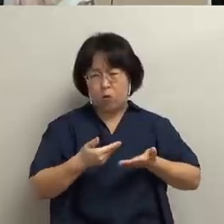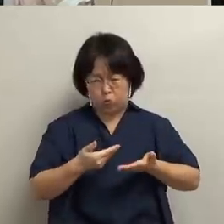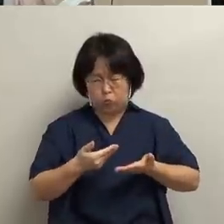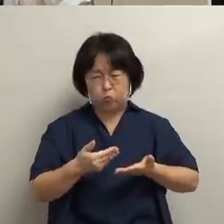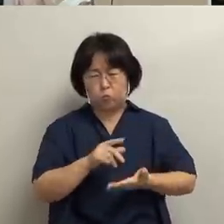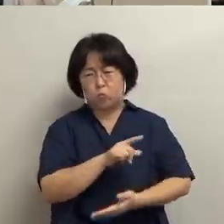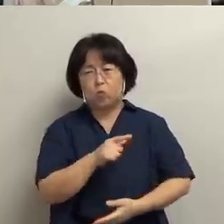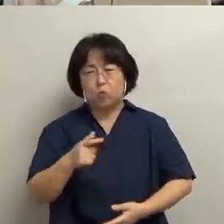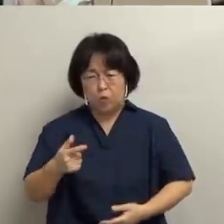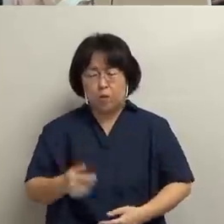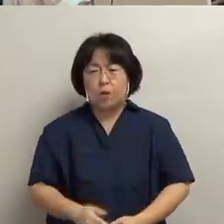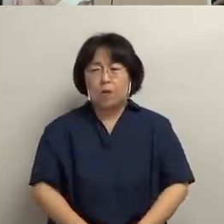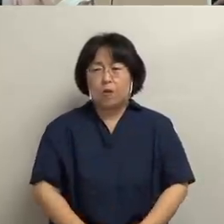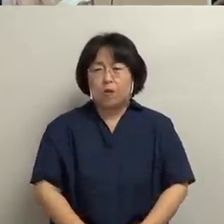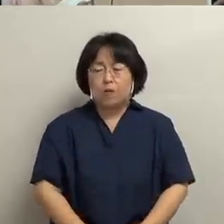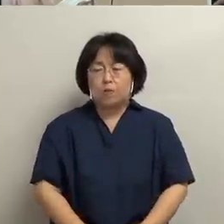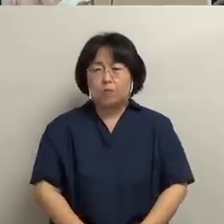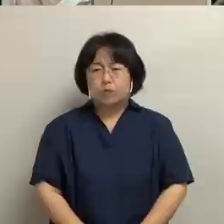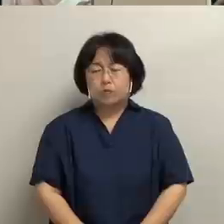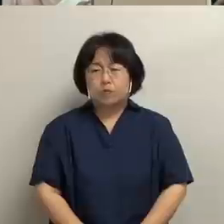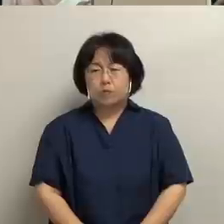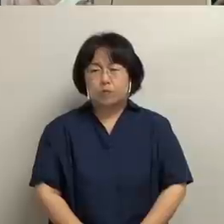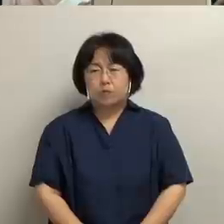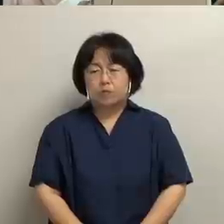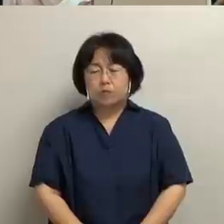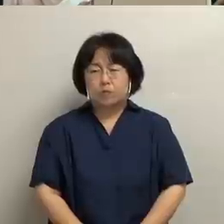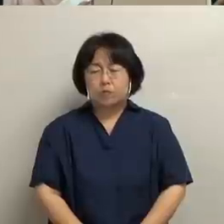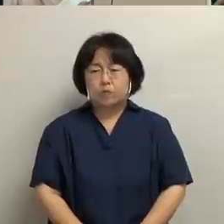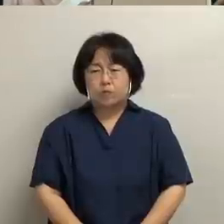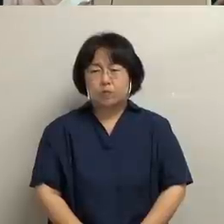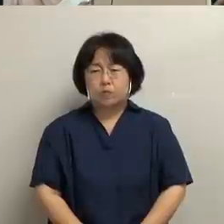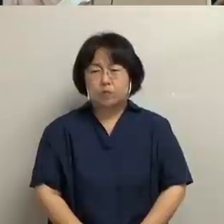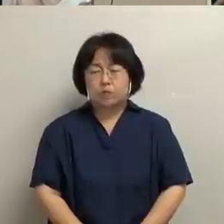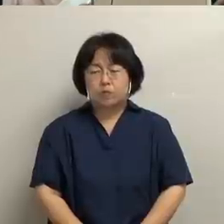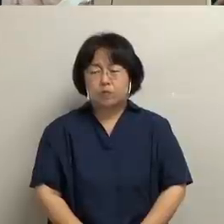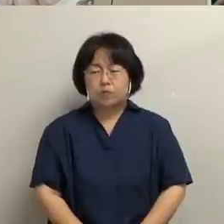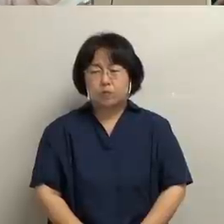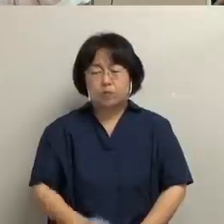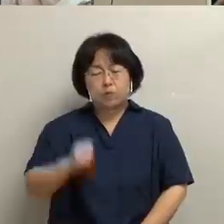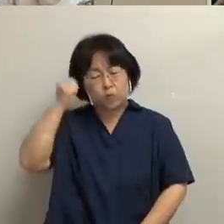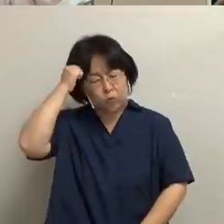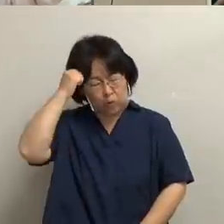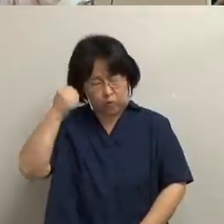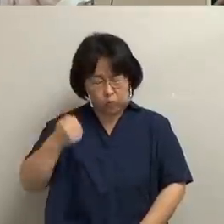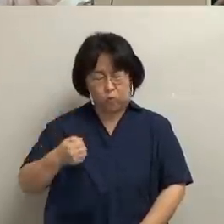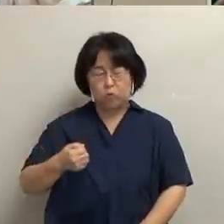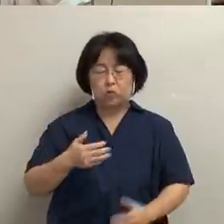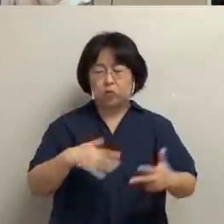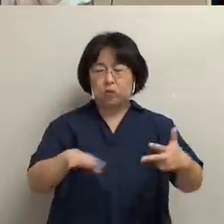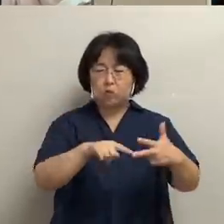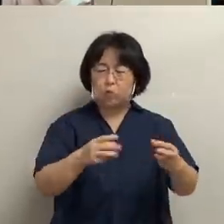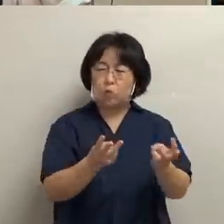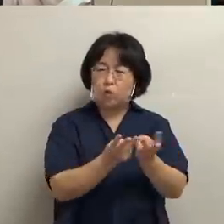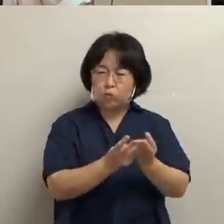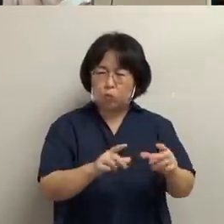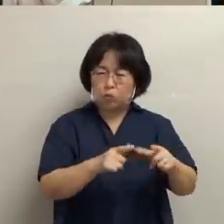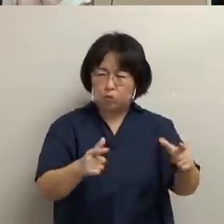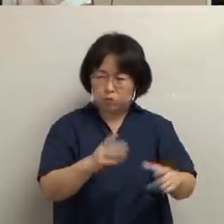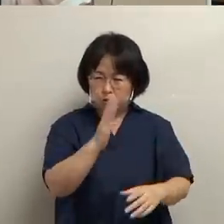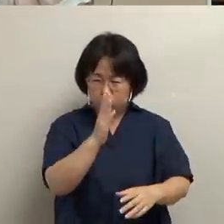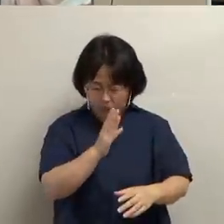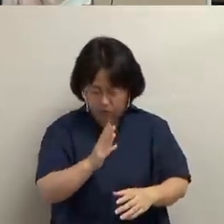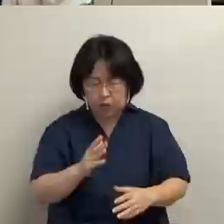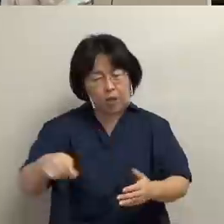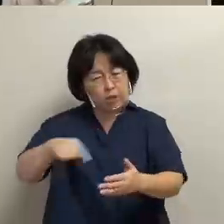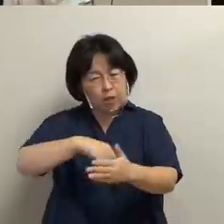あの当てるを開発するというよりもまああの椅子で23004粒がありますのであのそこでの内容をより充実